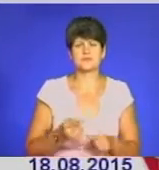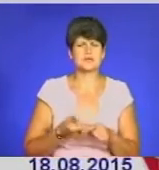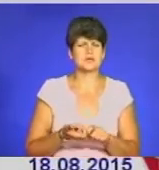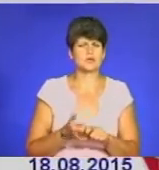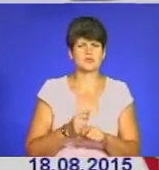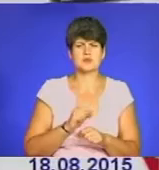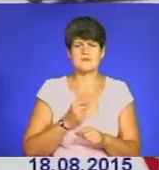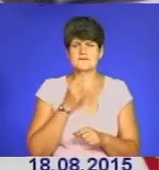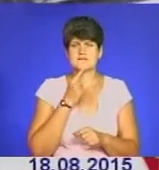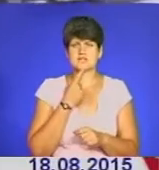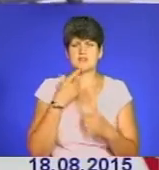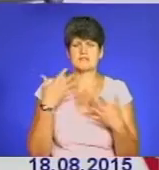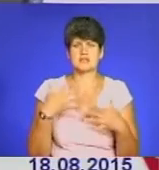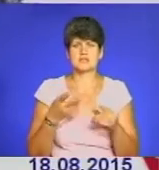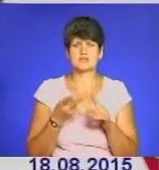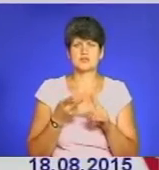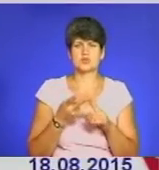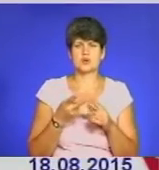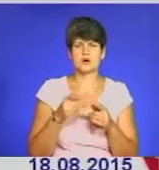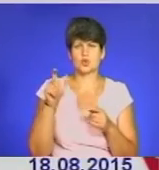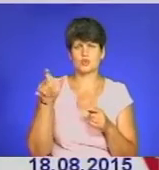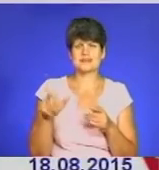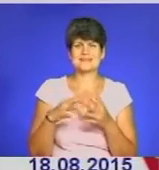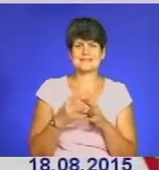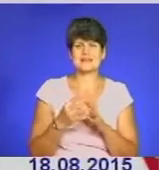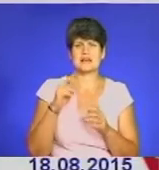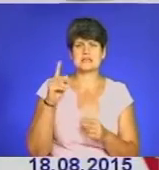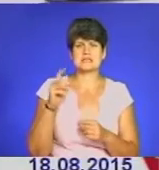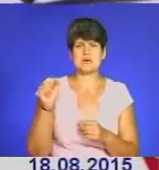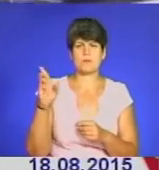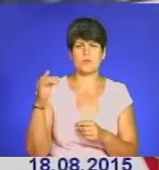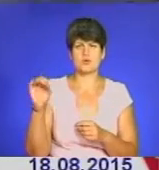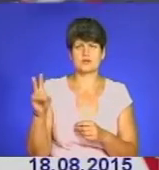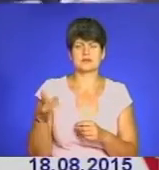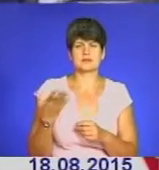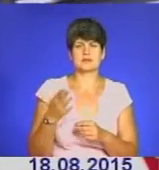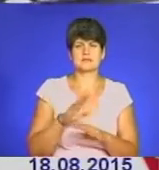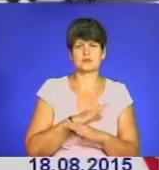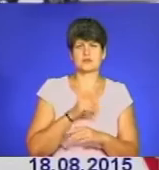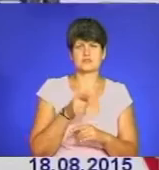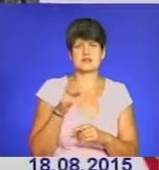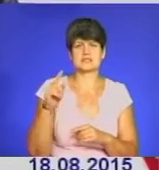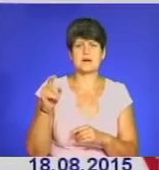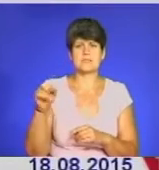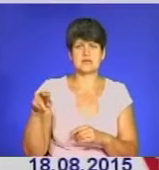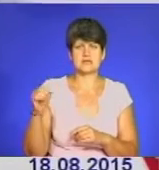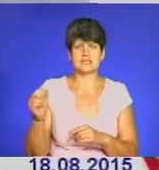тяжка втрата, це друга людина з села Забойки. Загинув також там Заплітний Дмитро, це другий